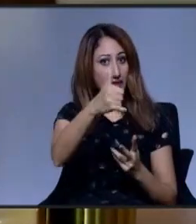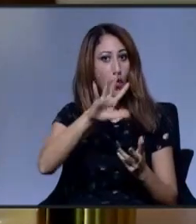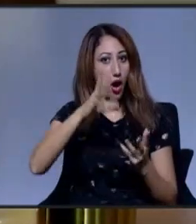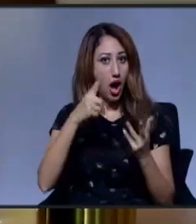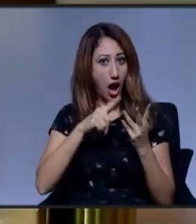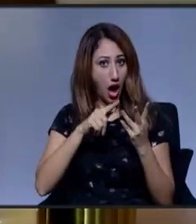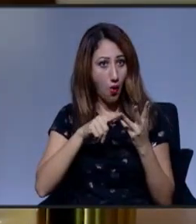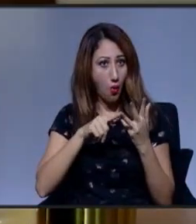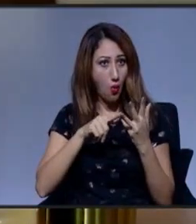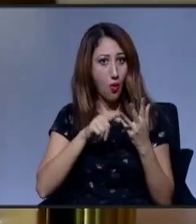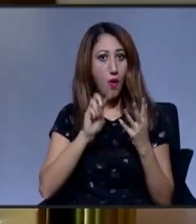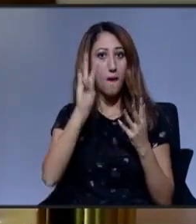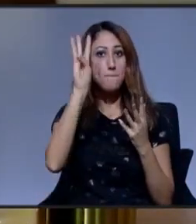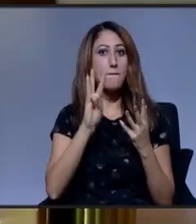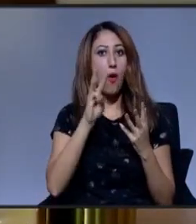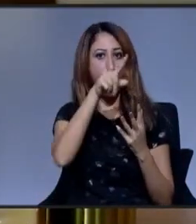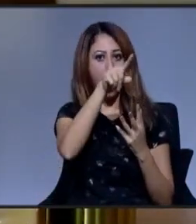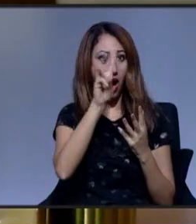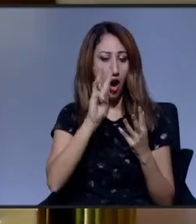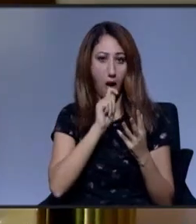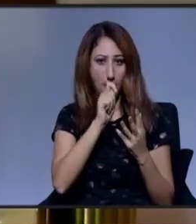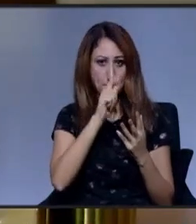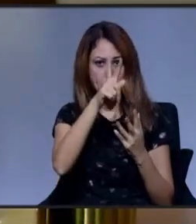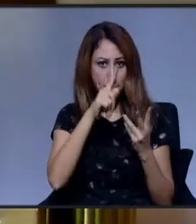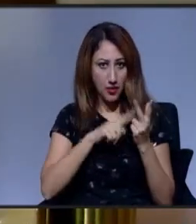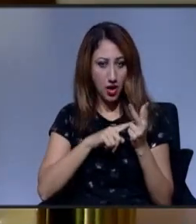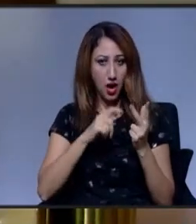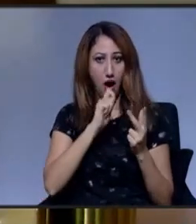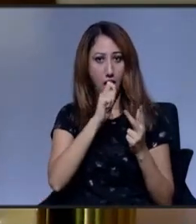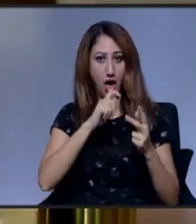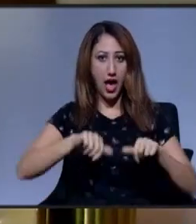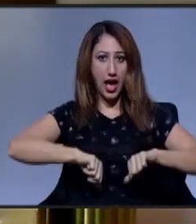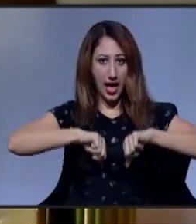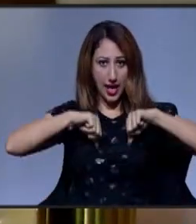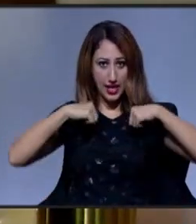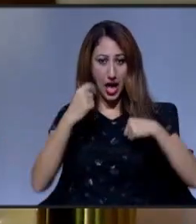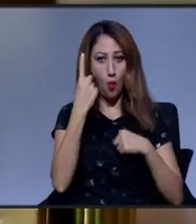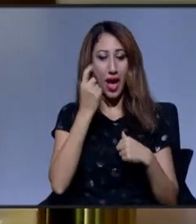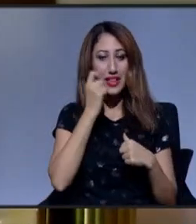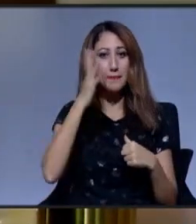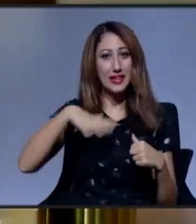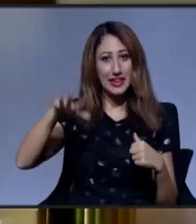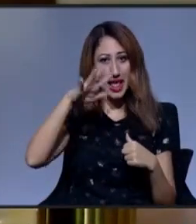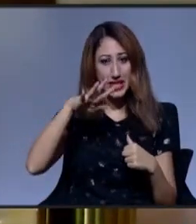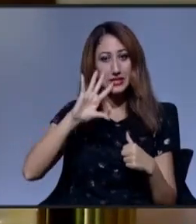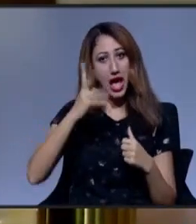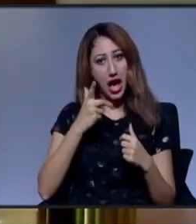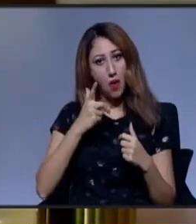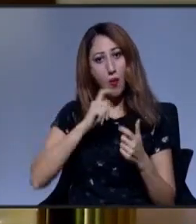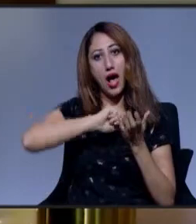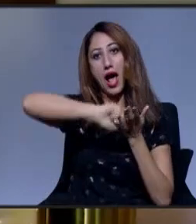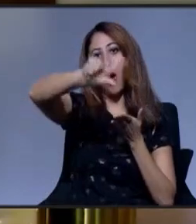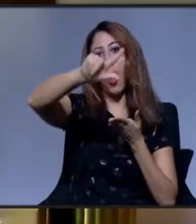إما يدخل على صفحة البرنامج على قناة الحياة، واحد من الناس على قناة الحياة على الفيسبوك، يا إما يبعت